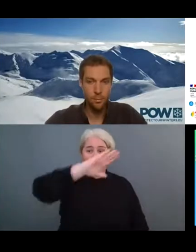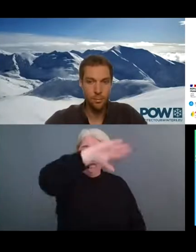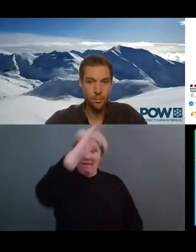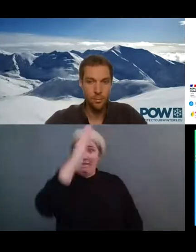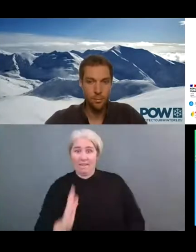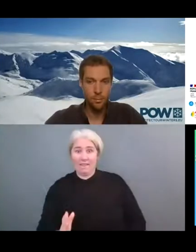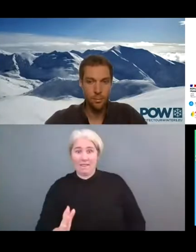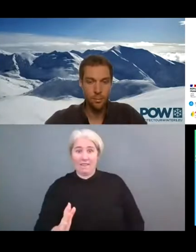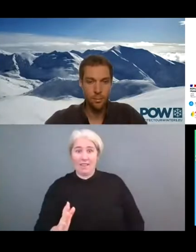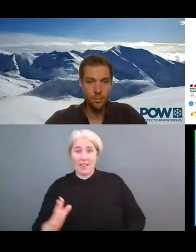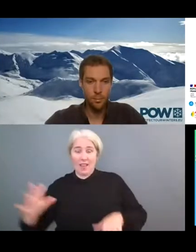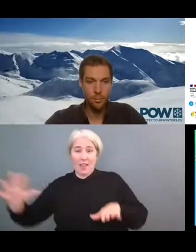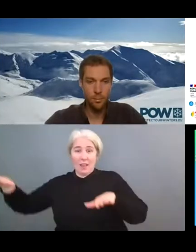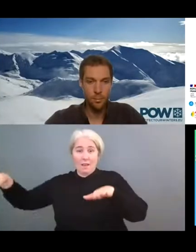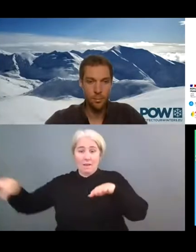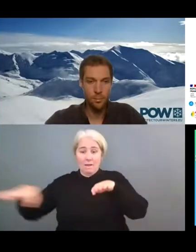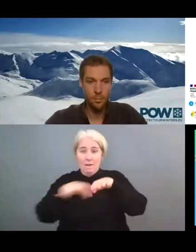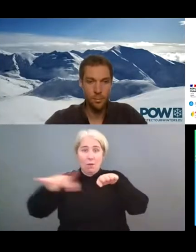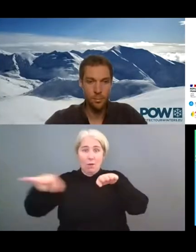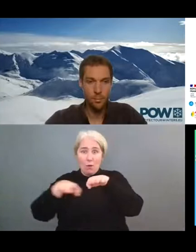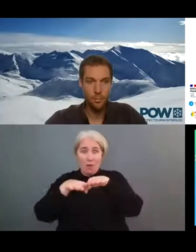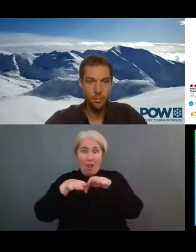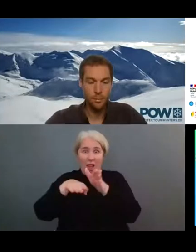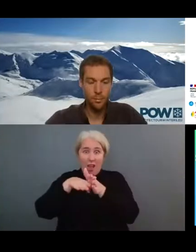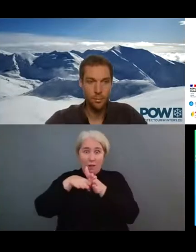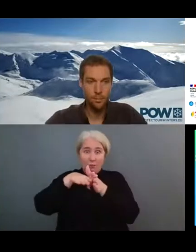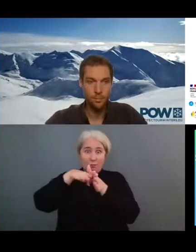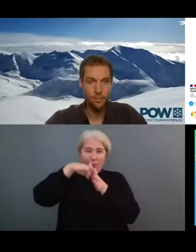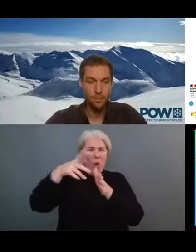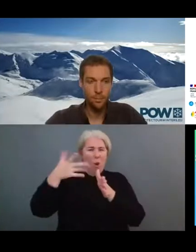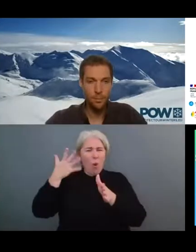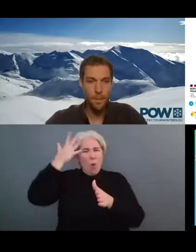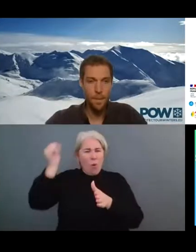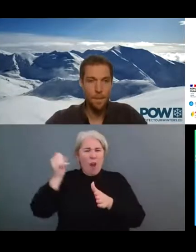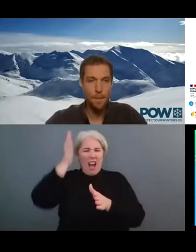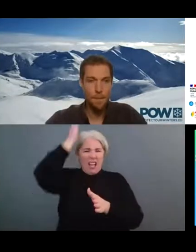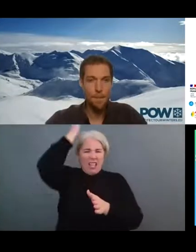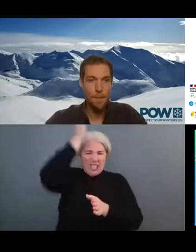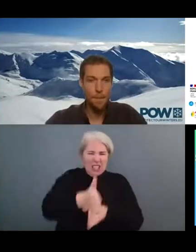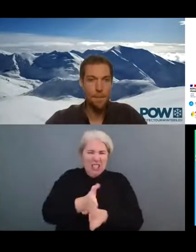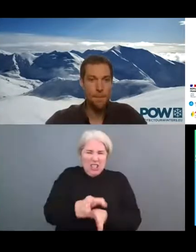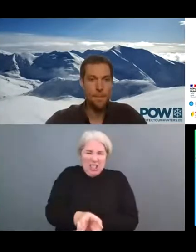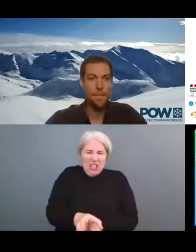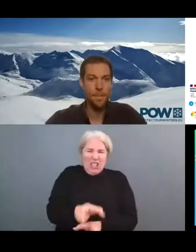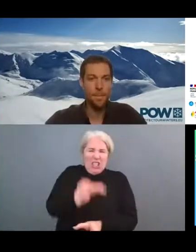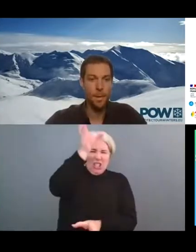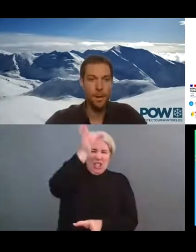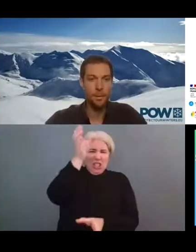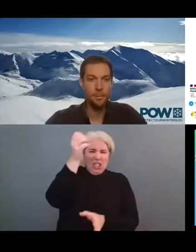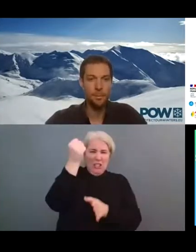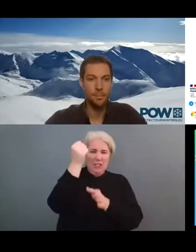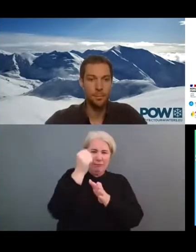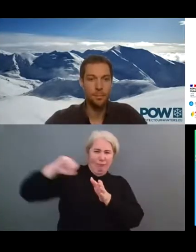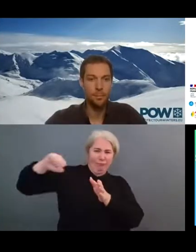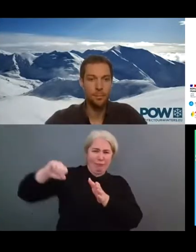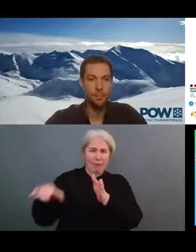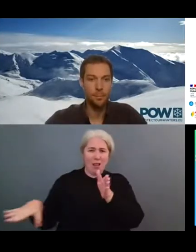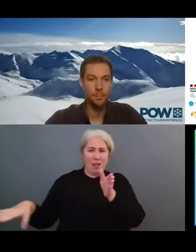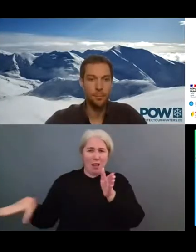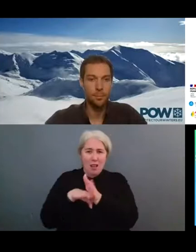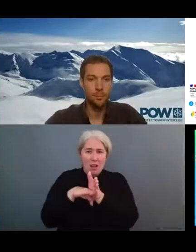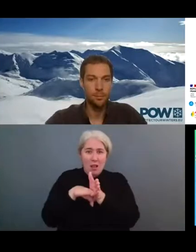se dire on ne vit plus sur le littoral. On en profite essentiellement pour les loisirs, mais on n'est pas d'habitat ou d'infrastructure.